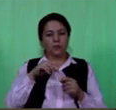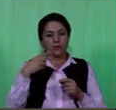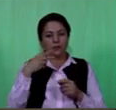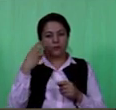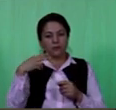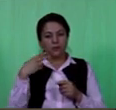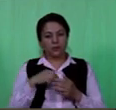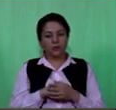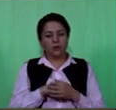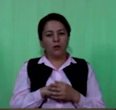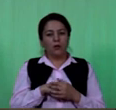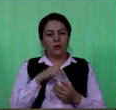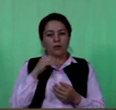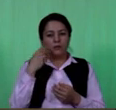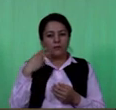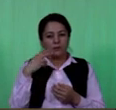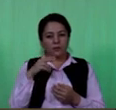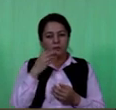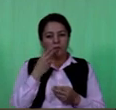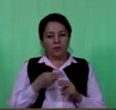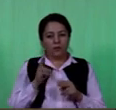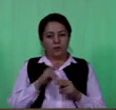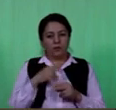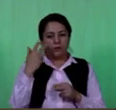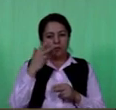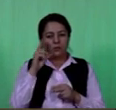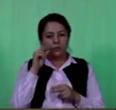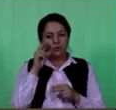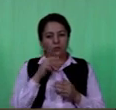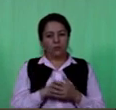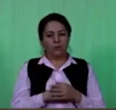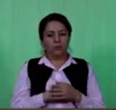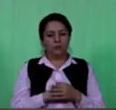20 значит 20 это третье число